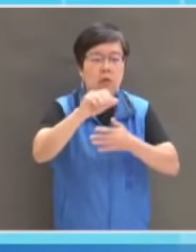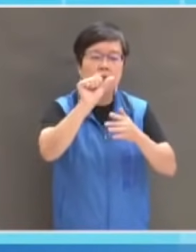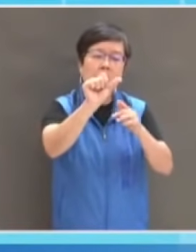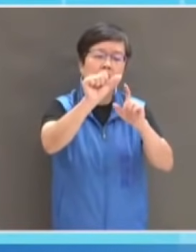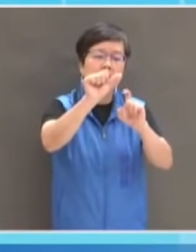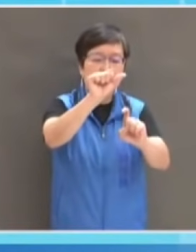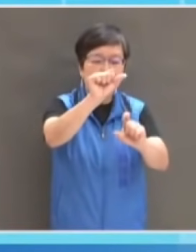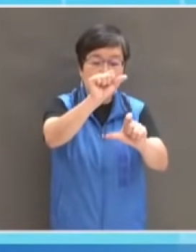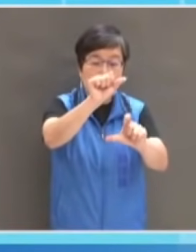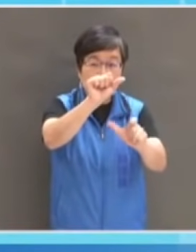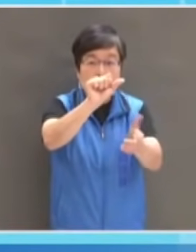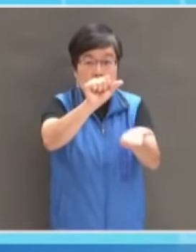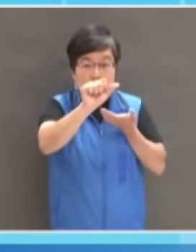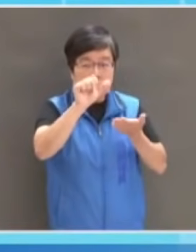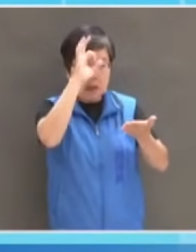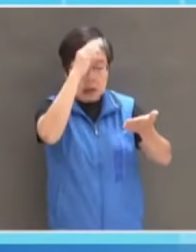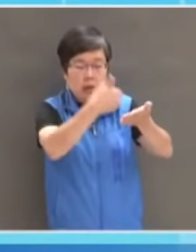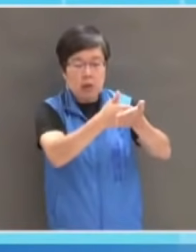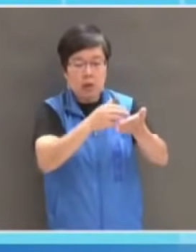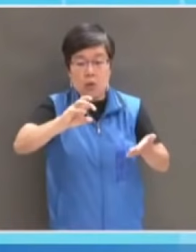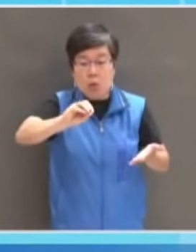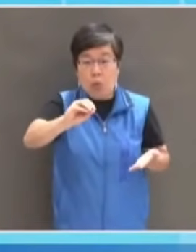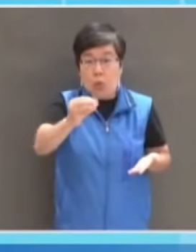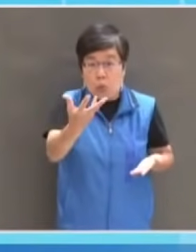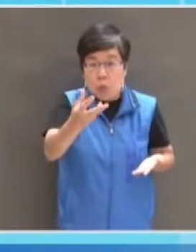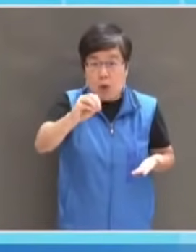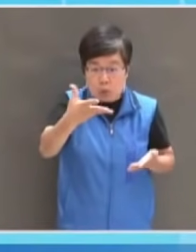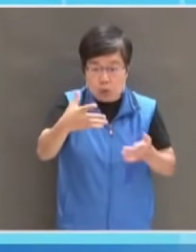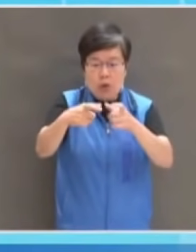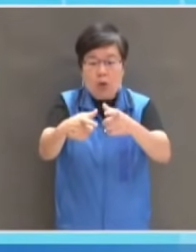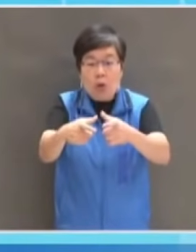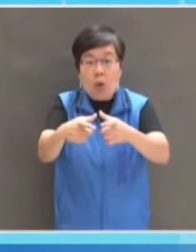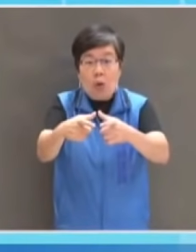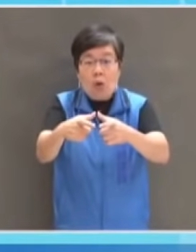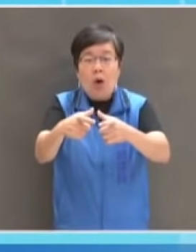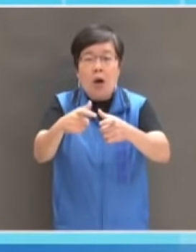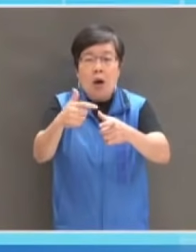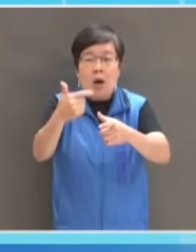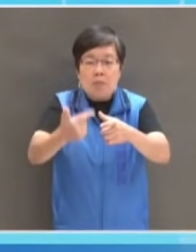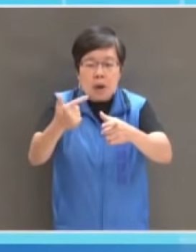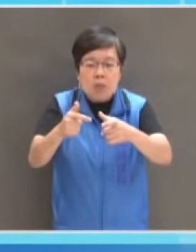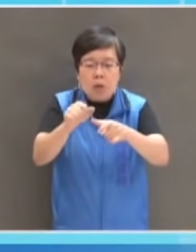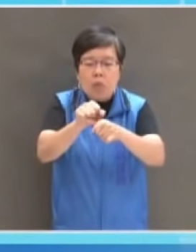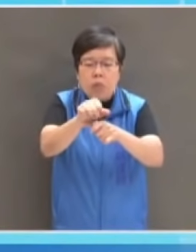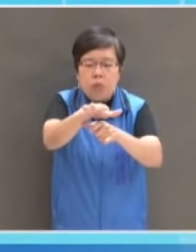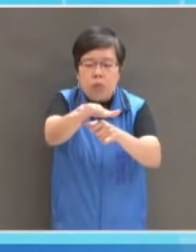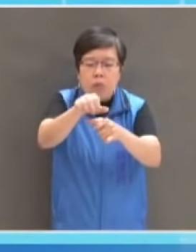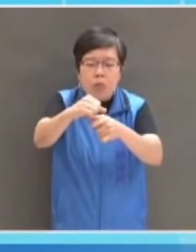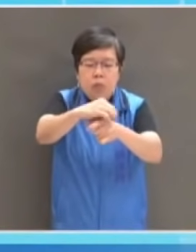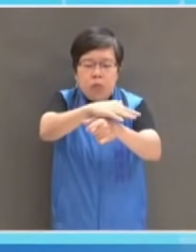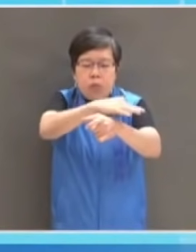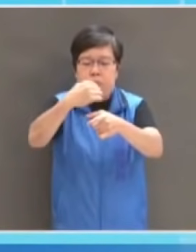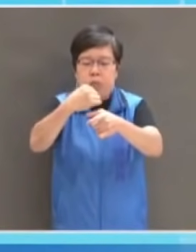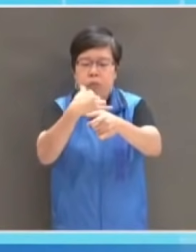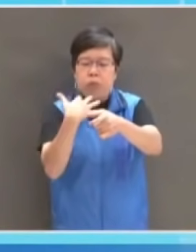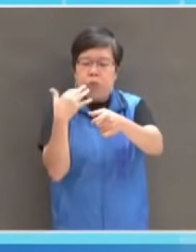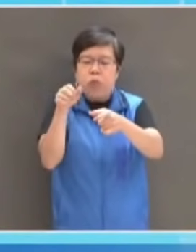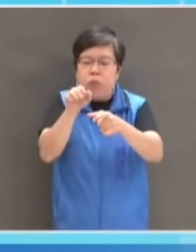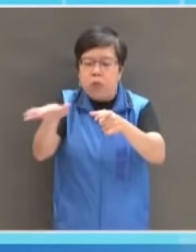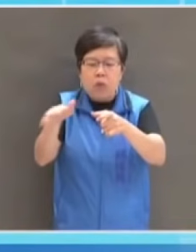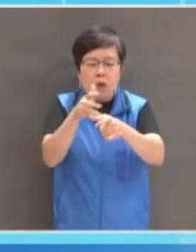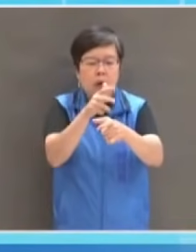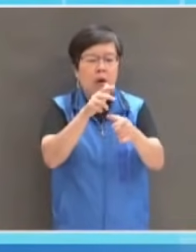位可以看到，从万华的七块就慢慢的延伸。慢慢跟板